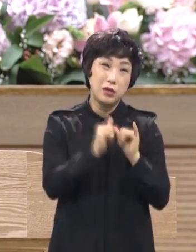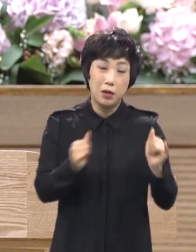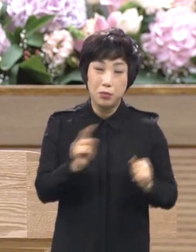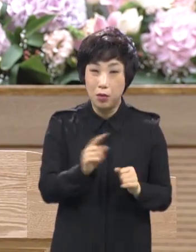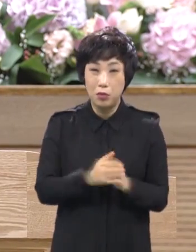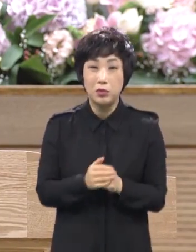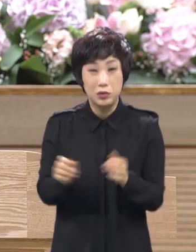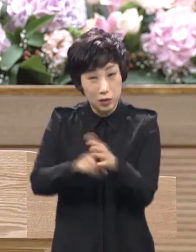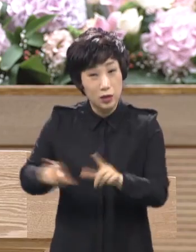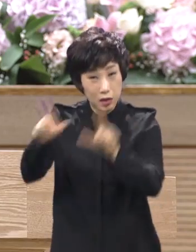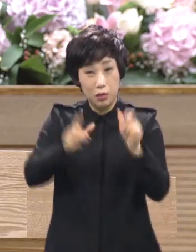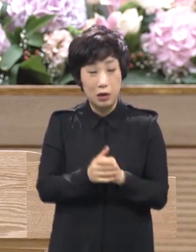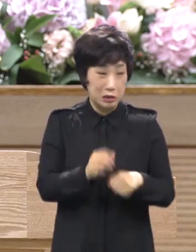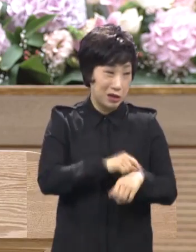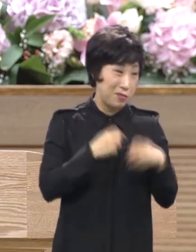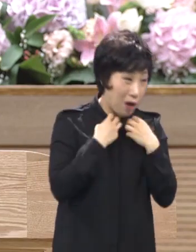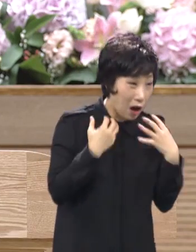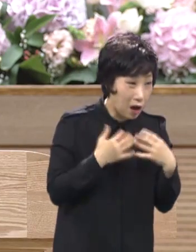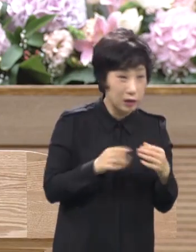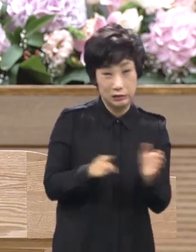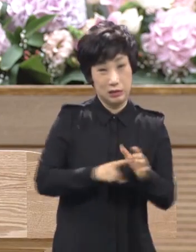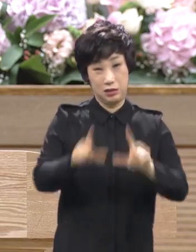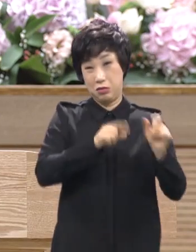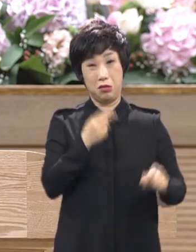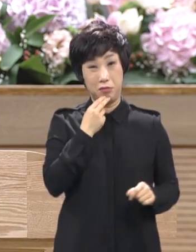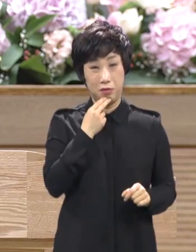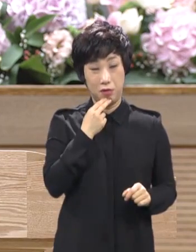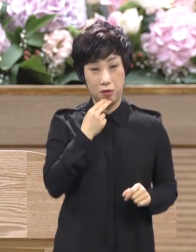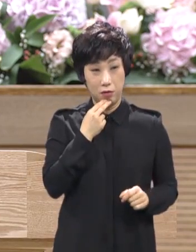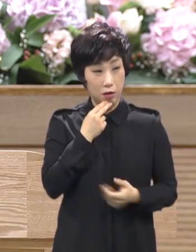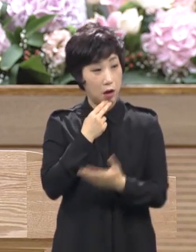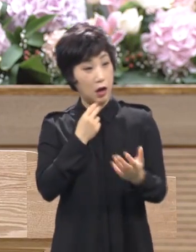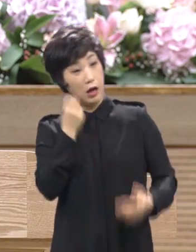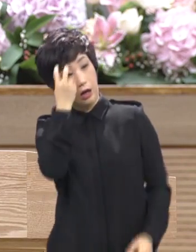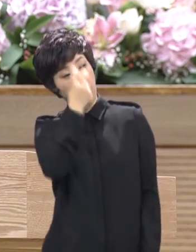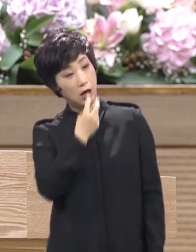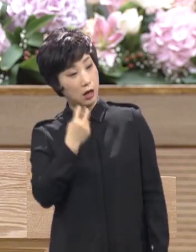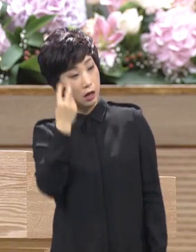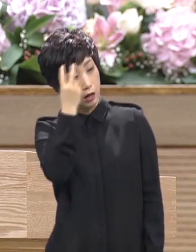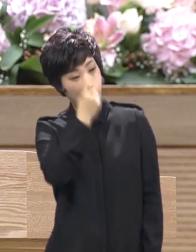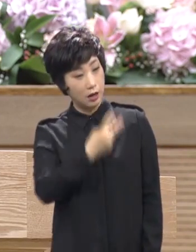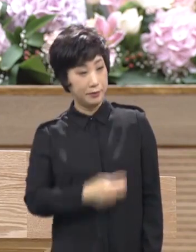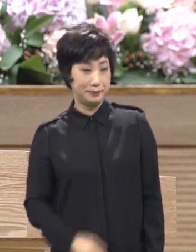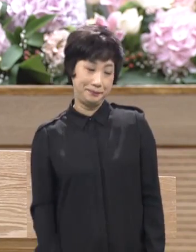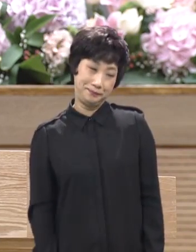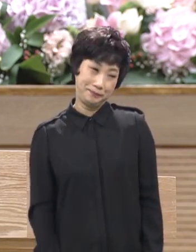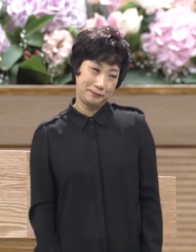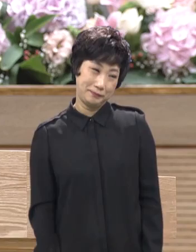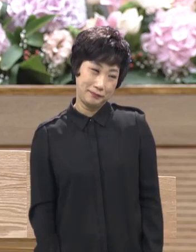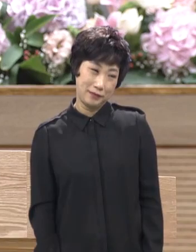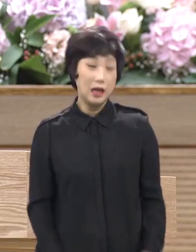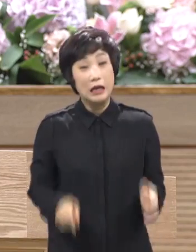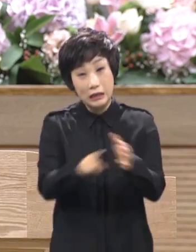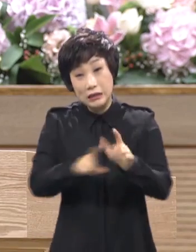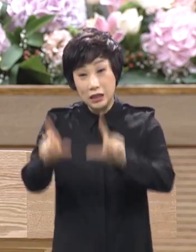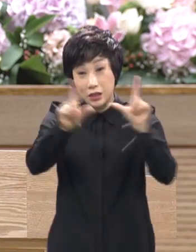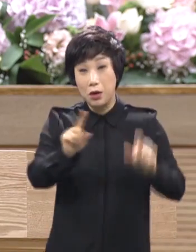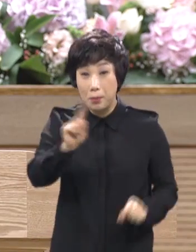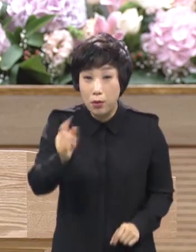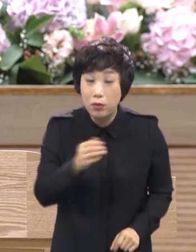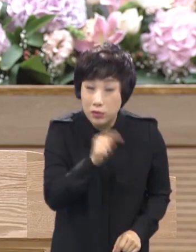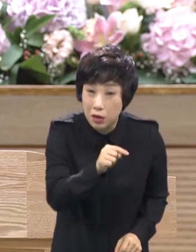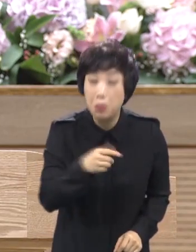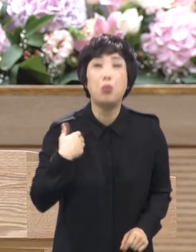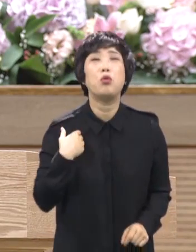않고 이런 상황에 처해 있는 것을 가만히 바라보면 신앙생활 자체가